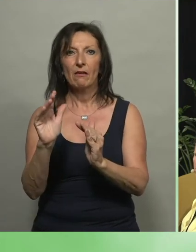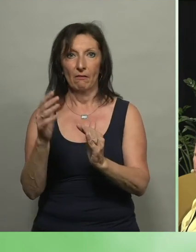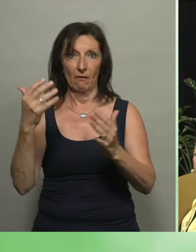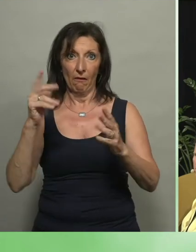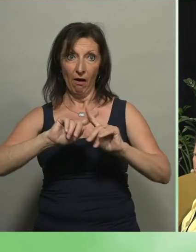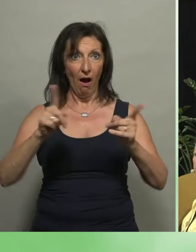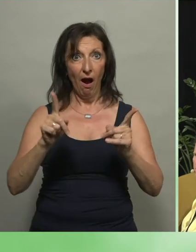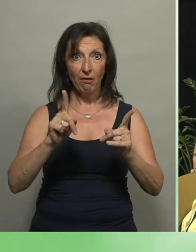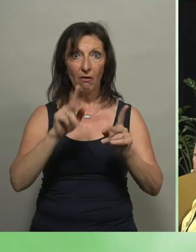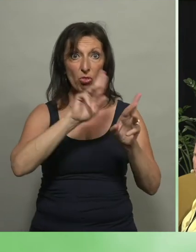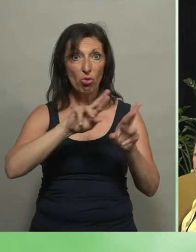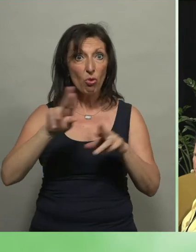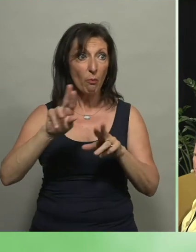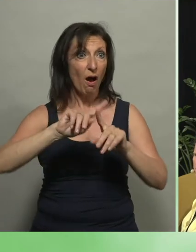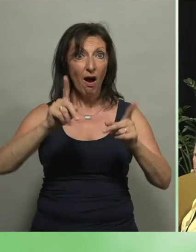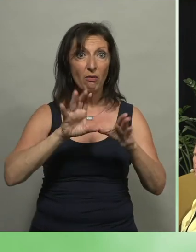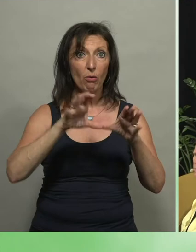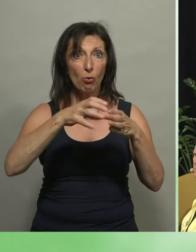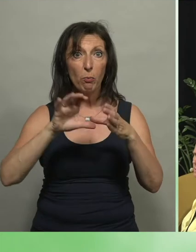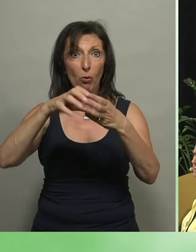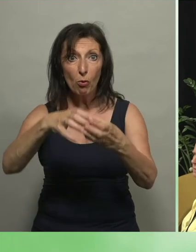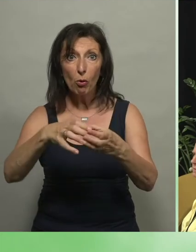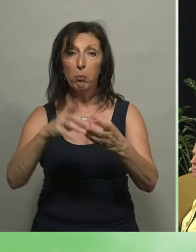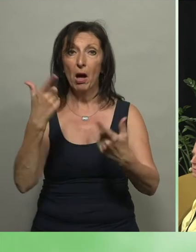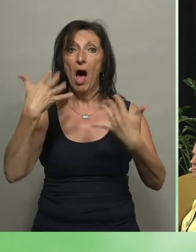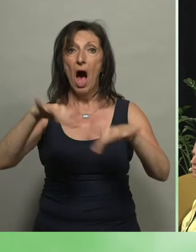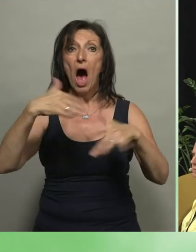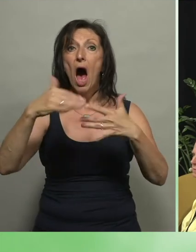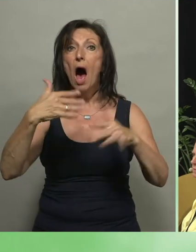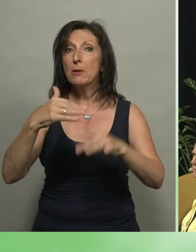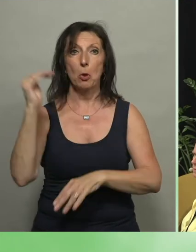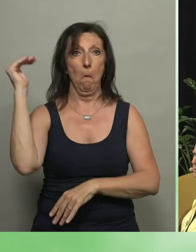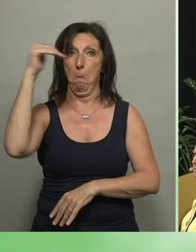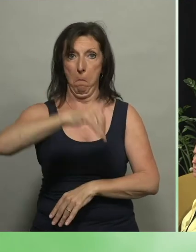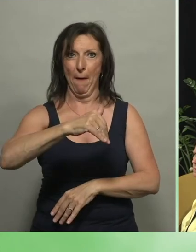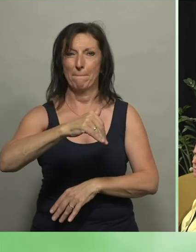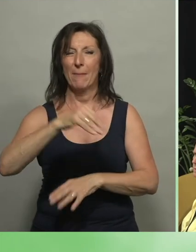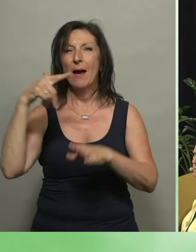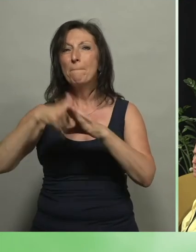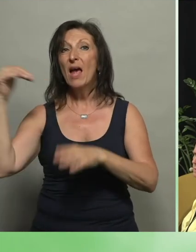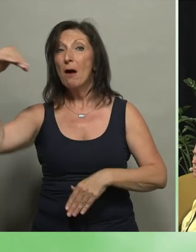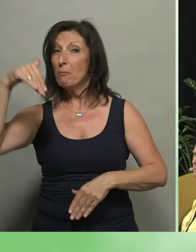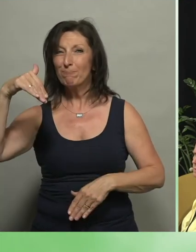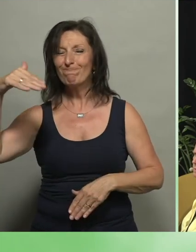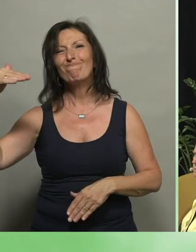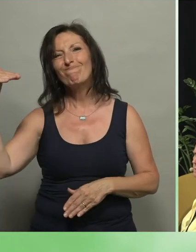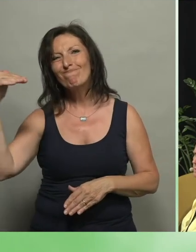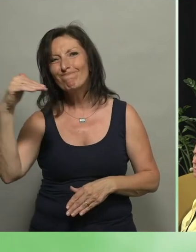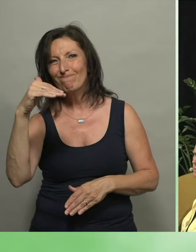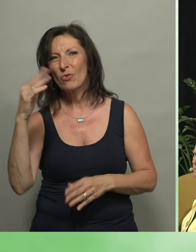das bei anderen Gruppen im Aufschwung dann der Fall ist. Meine sehr geehrten Damen und Herren, der technologische Wandel wird